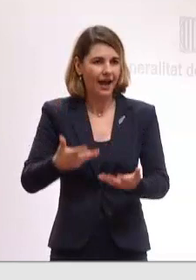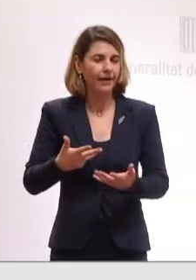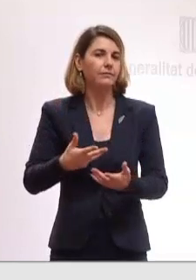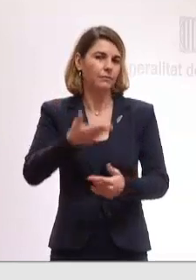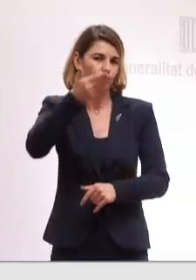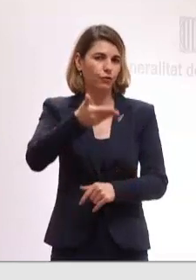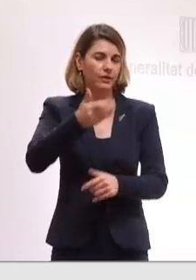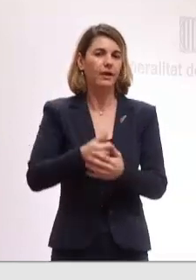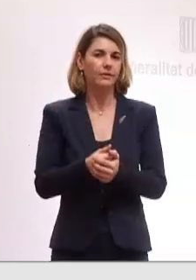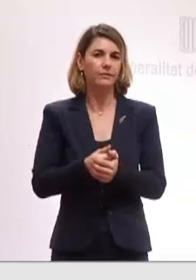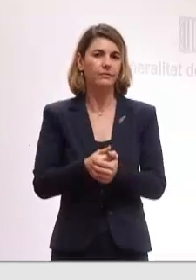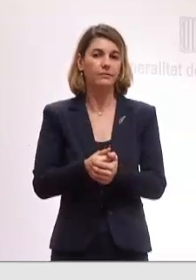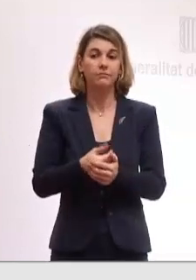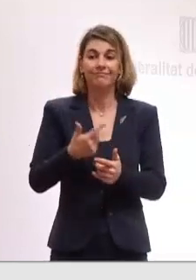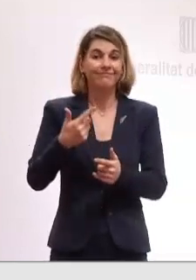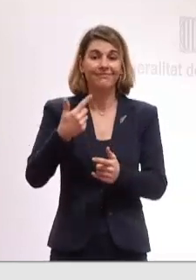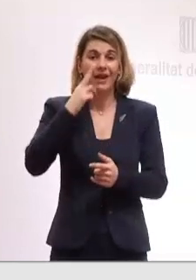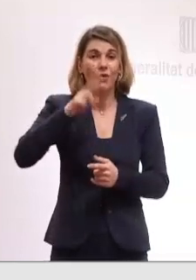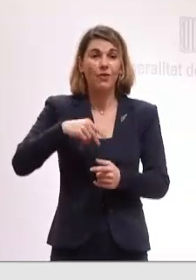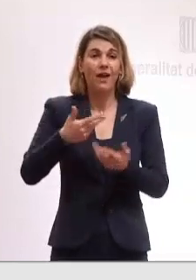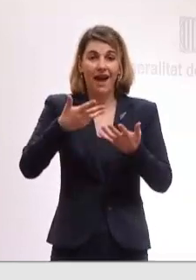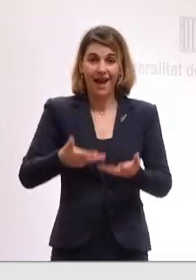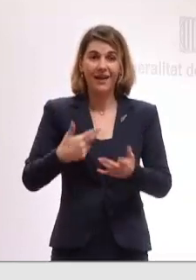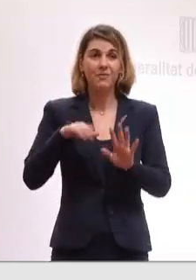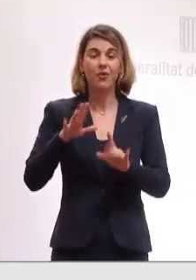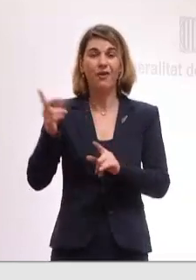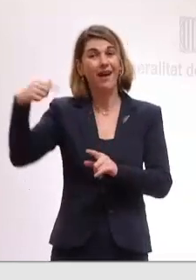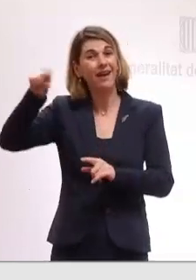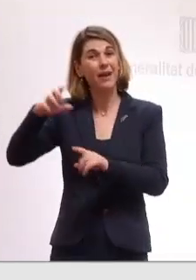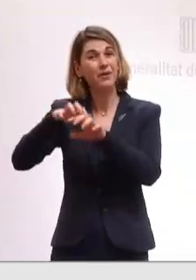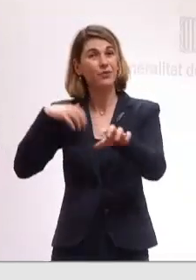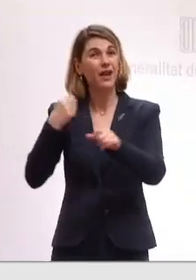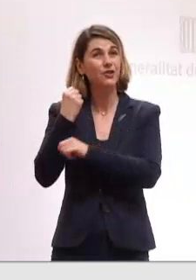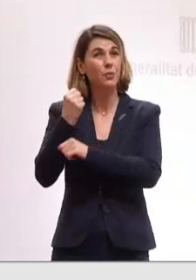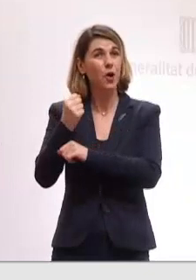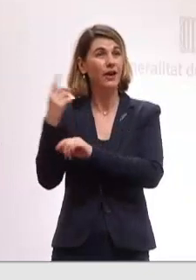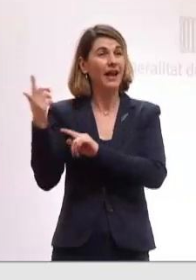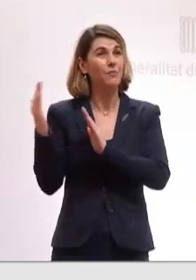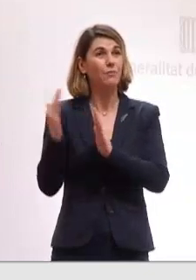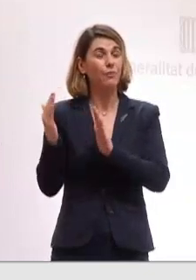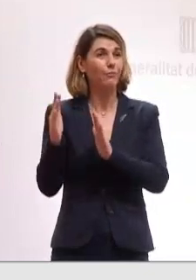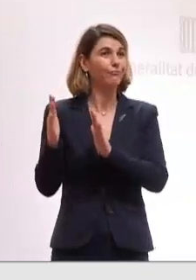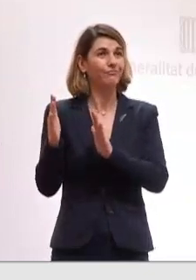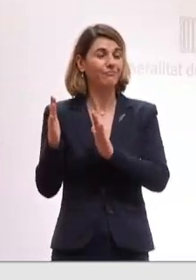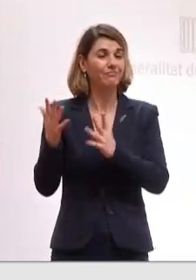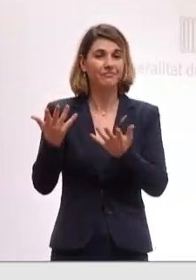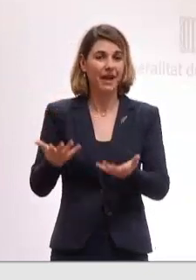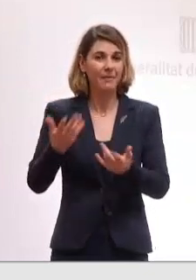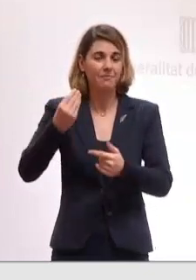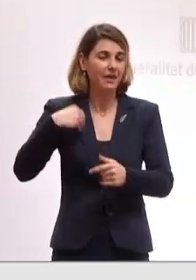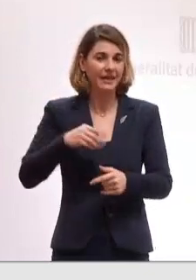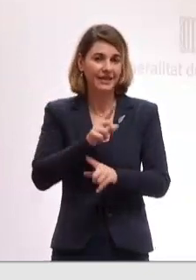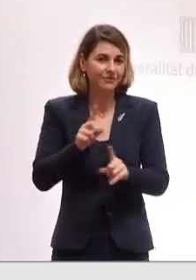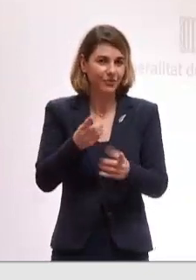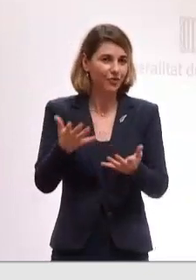tan sols per aquells membres de la majoria que li donava suport, per raons variades en les que no m'entretindré en aquell